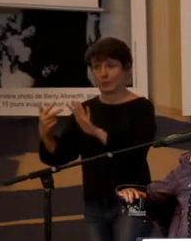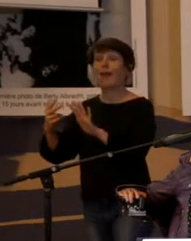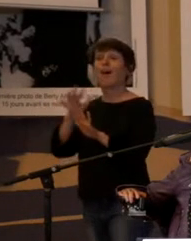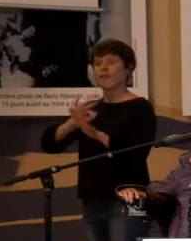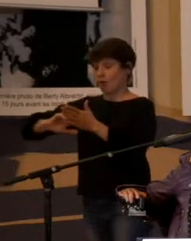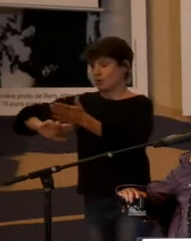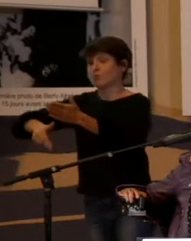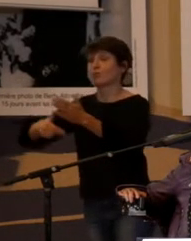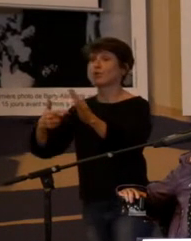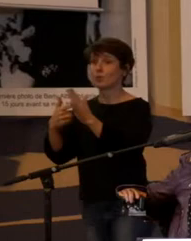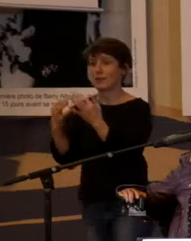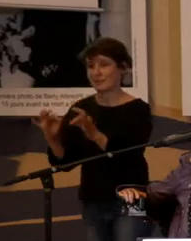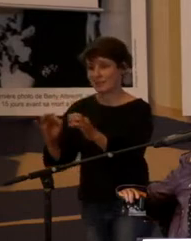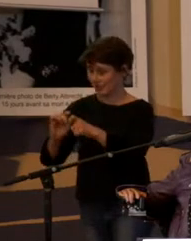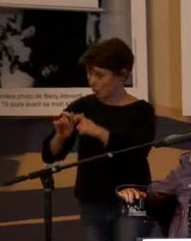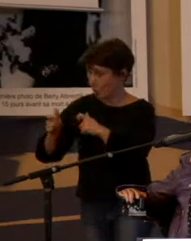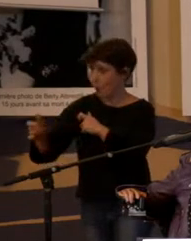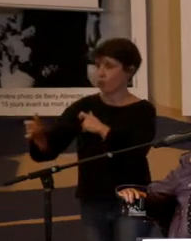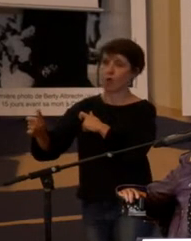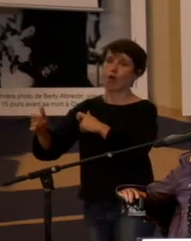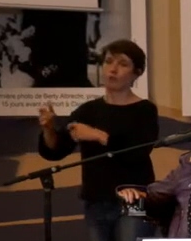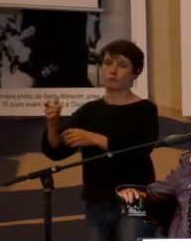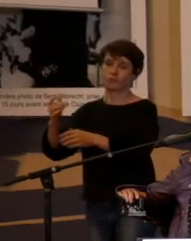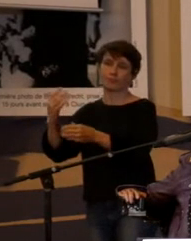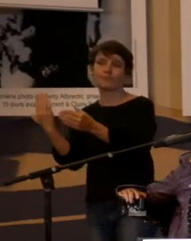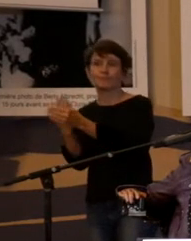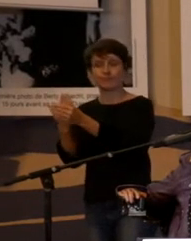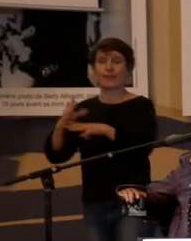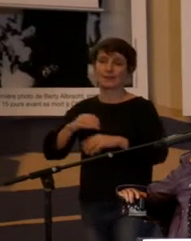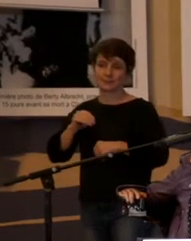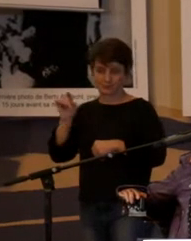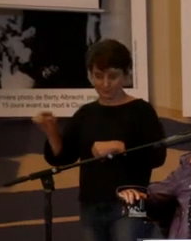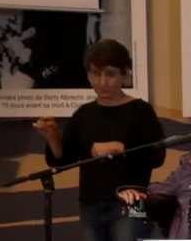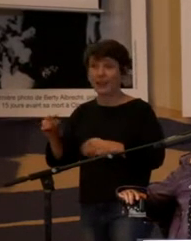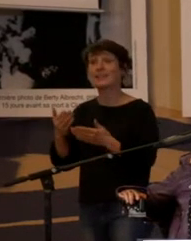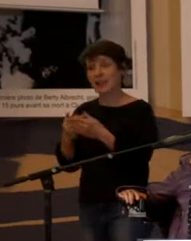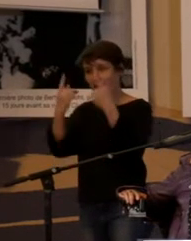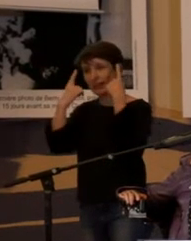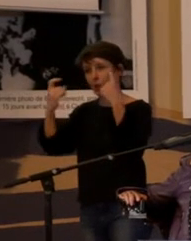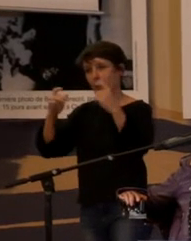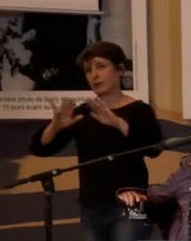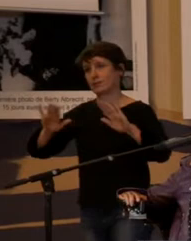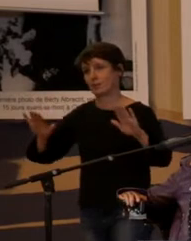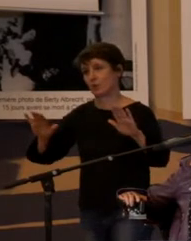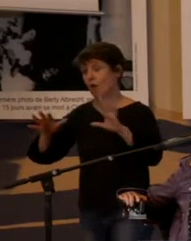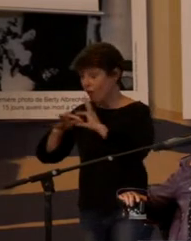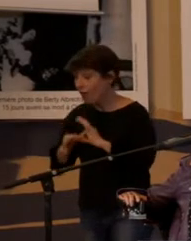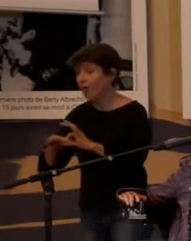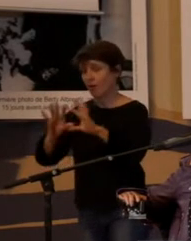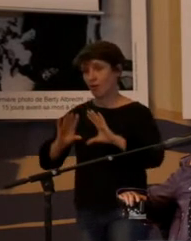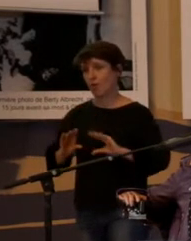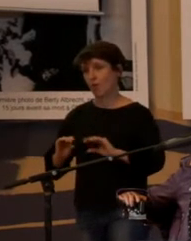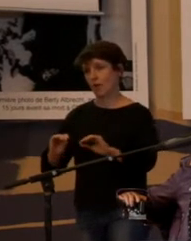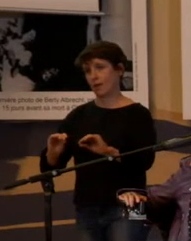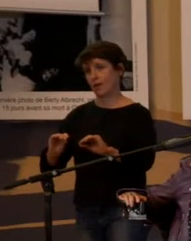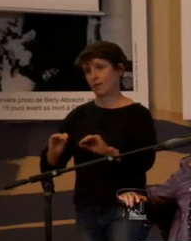France en 2010, ainsi que son protocole facultatif. Ça reste de la théorie. Après, ce qui a abouti, ce